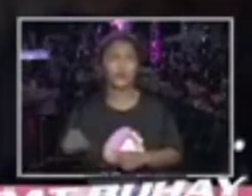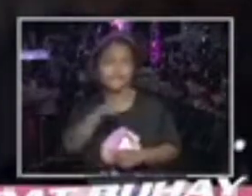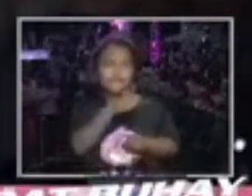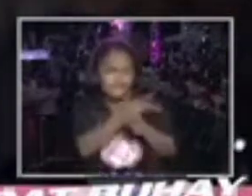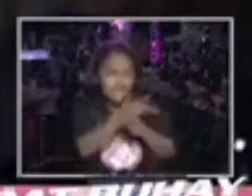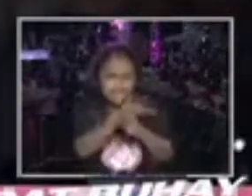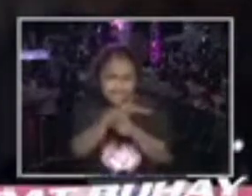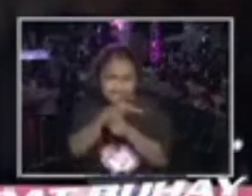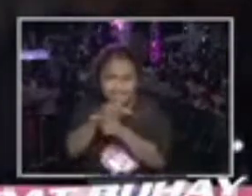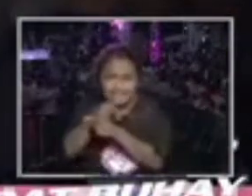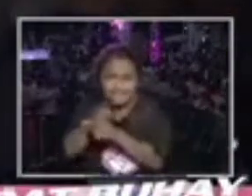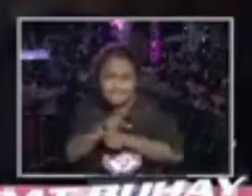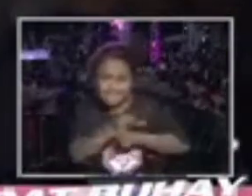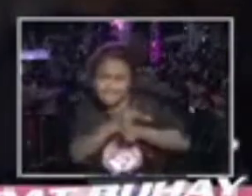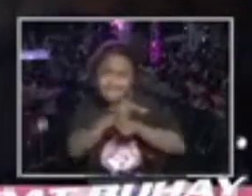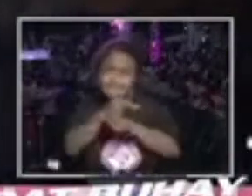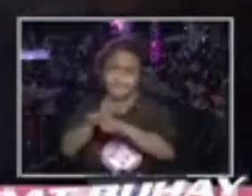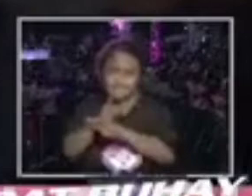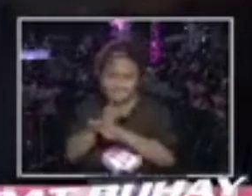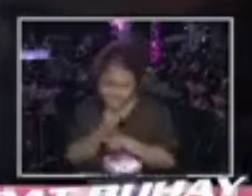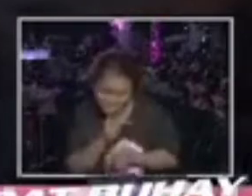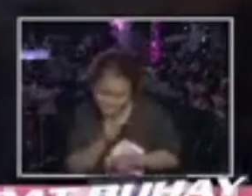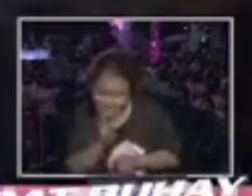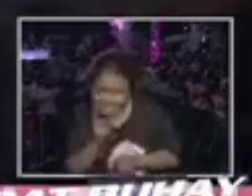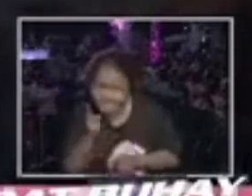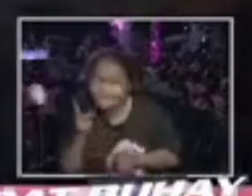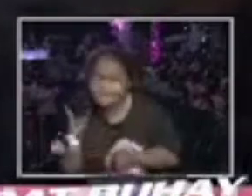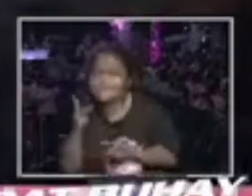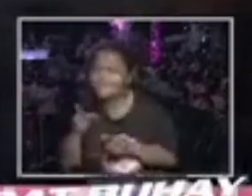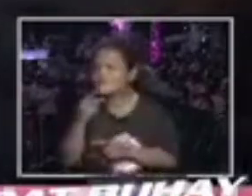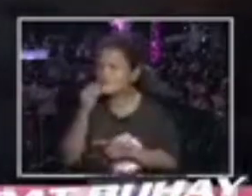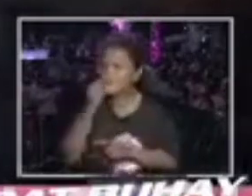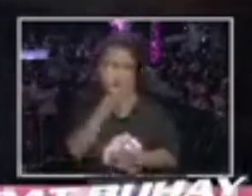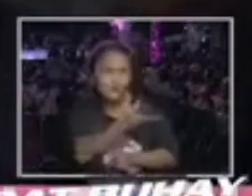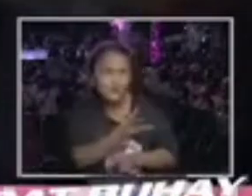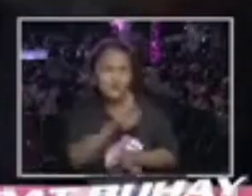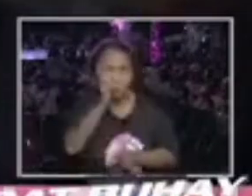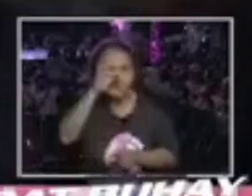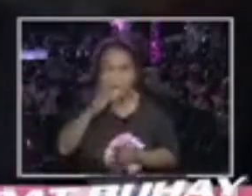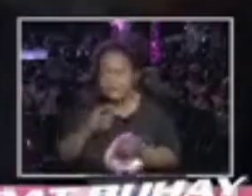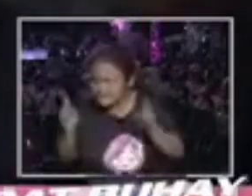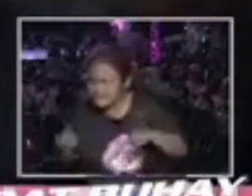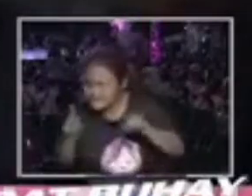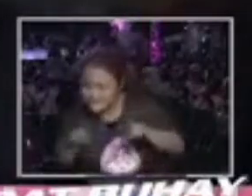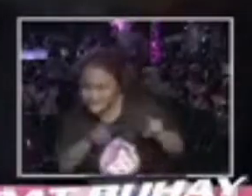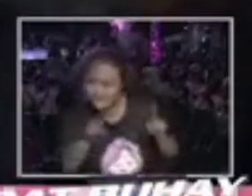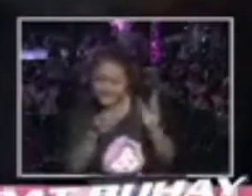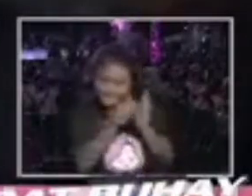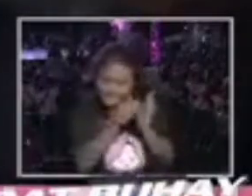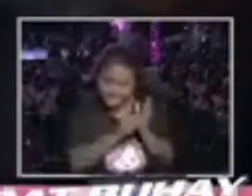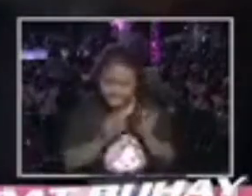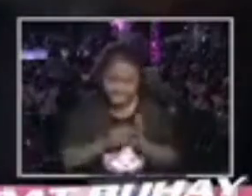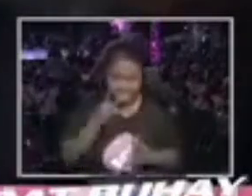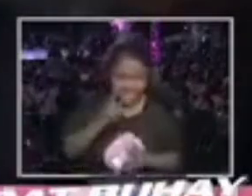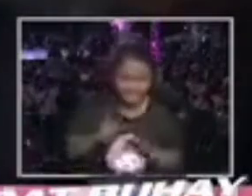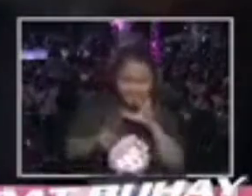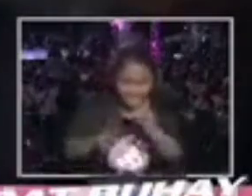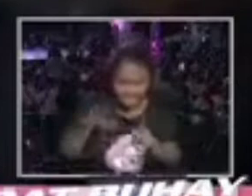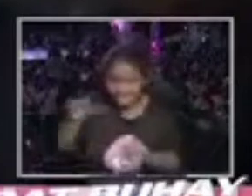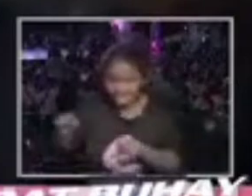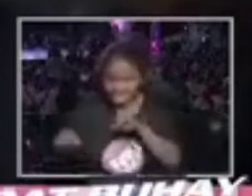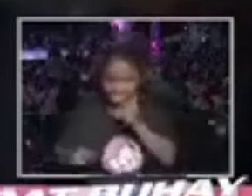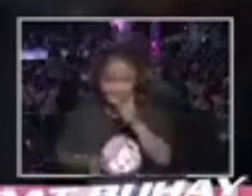Mapagmatsyag dapat i-record at i-report ang anumang pangyayaring di pangkaraniwan